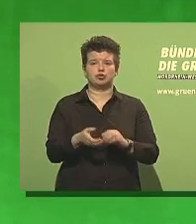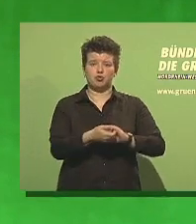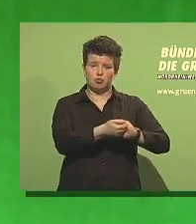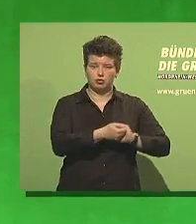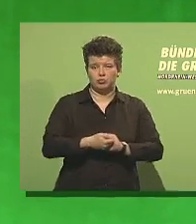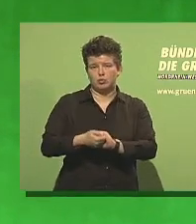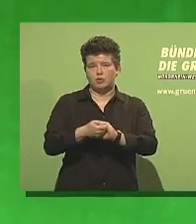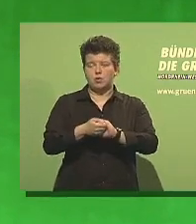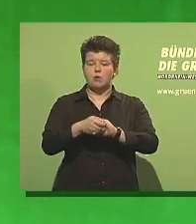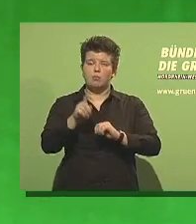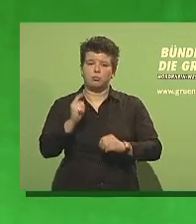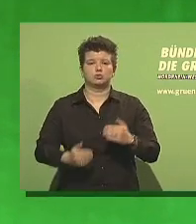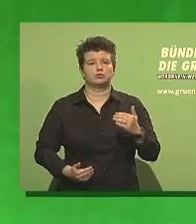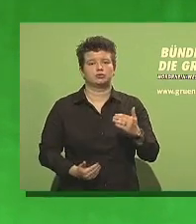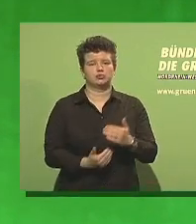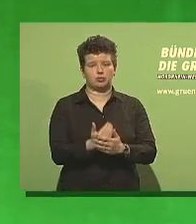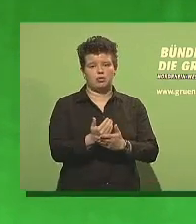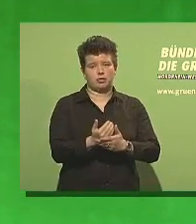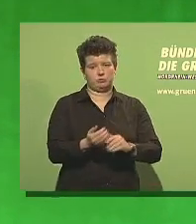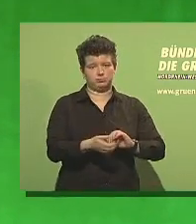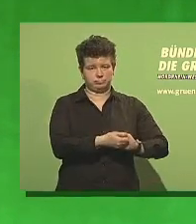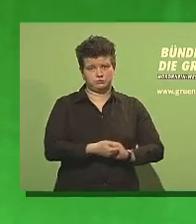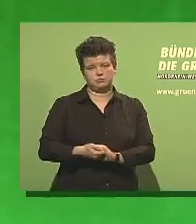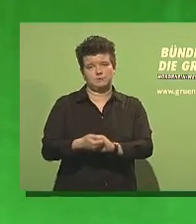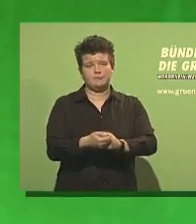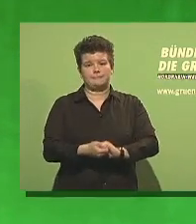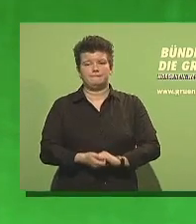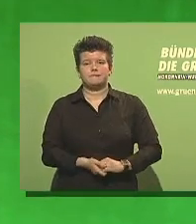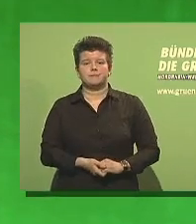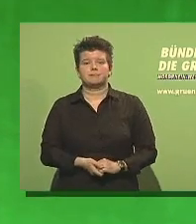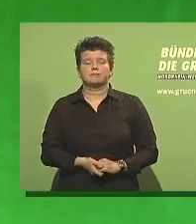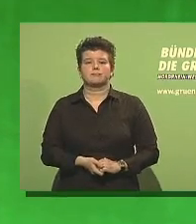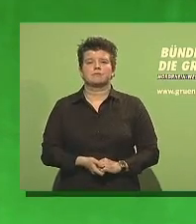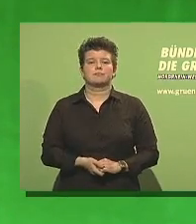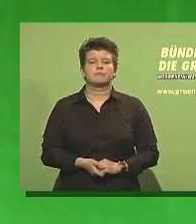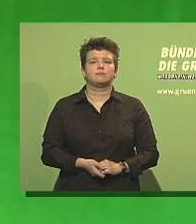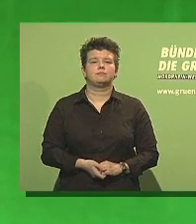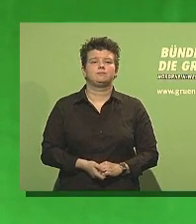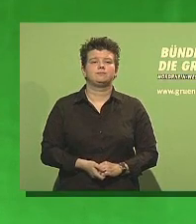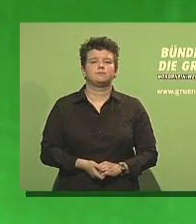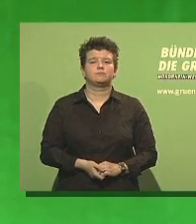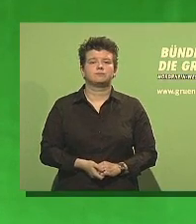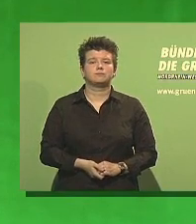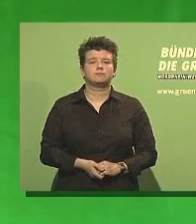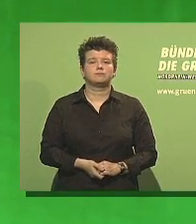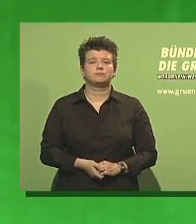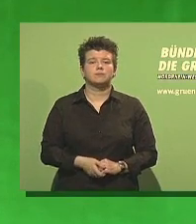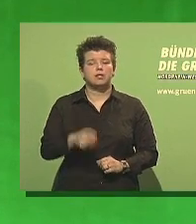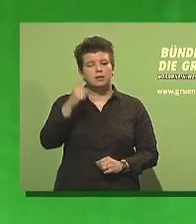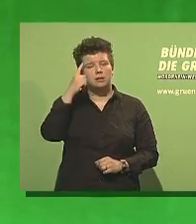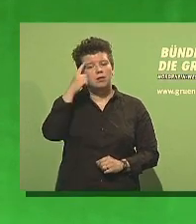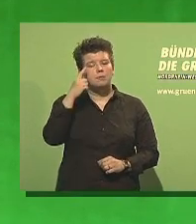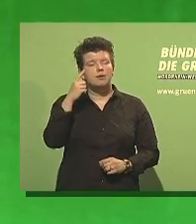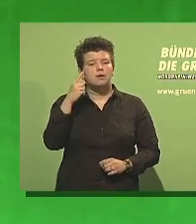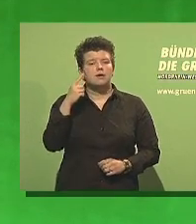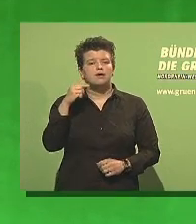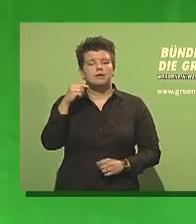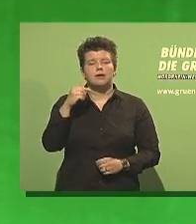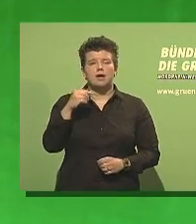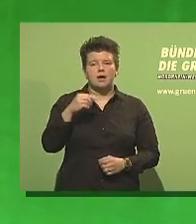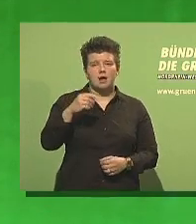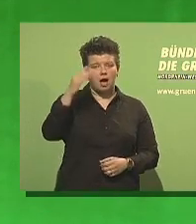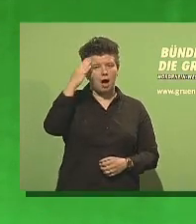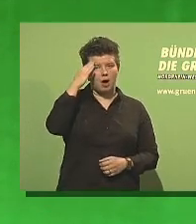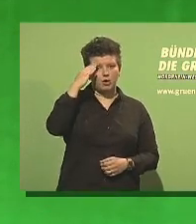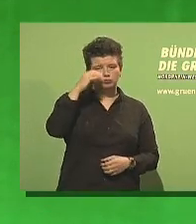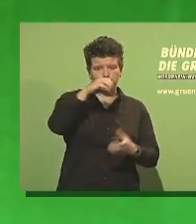Und da wird für einige Jahre die politische Musik wieder stärker in den nationalen Hauptstädten spielen. Und das heißt